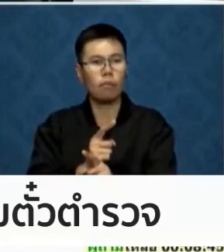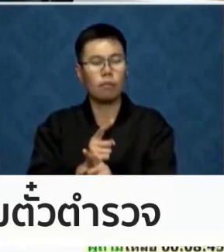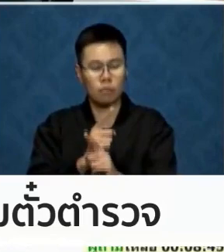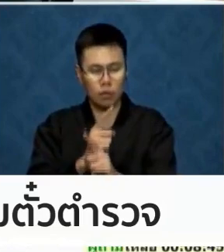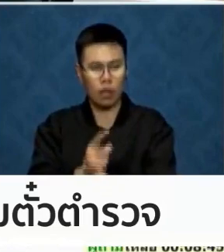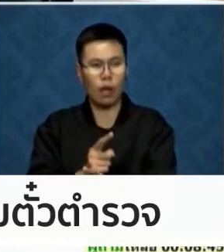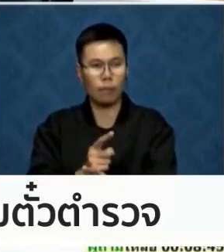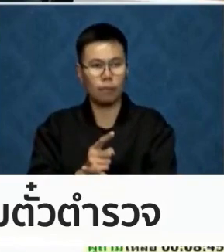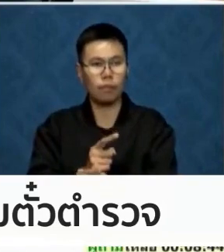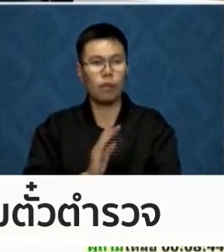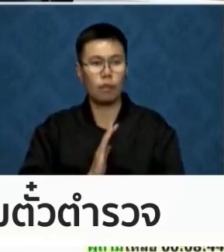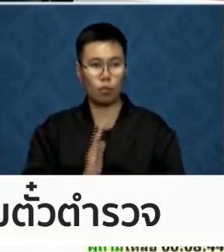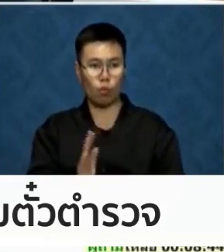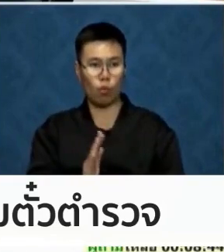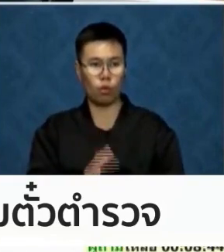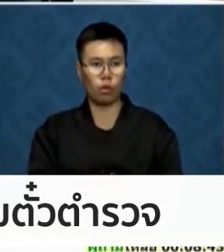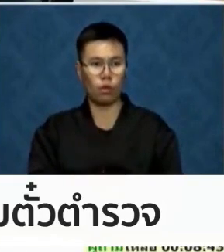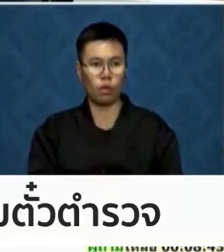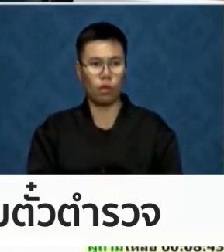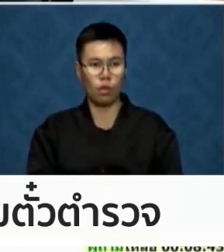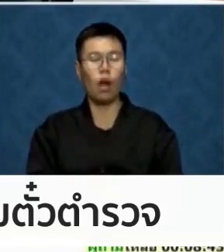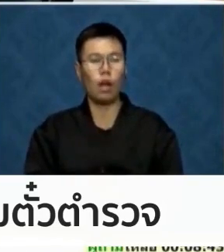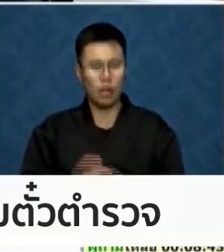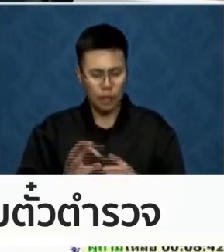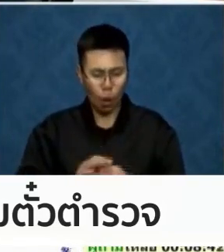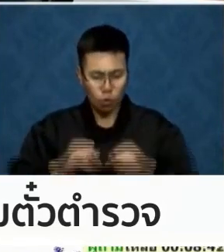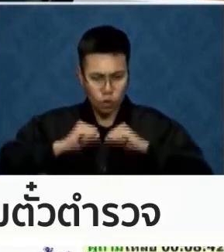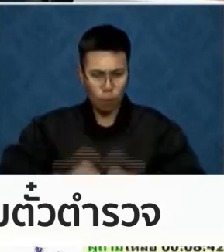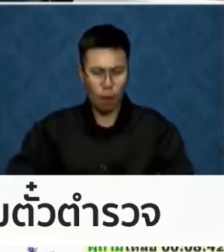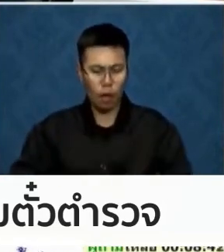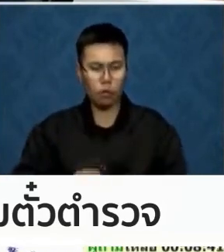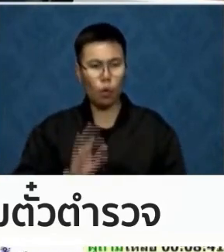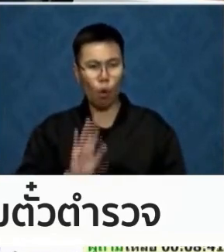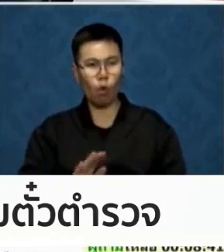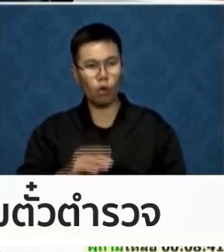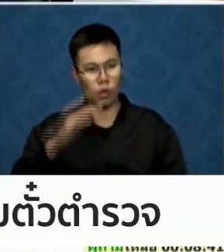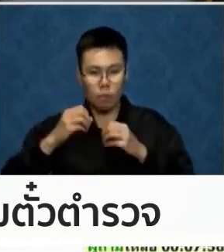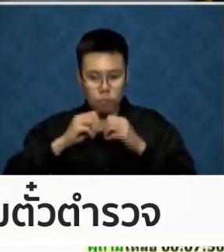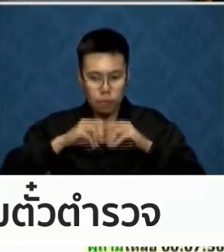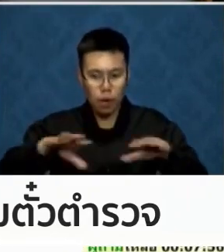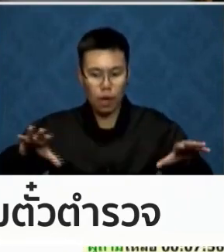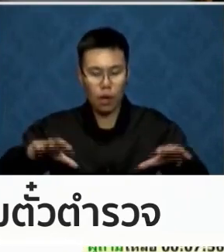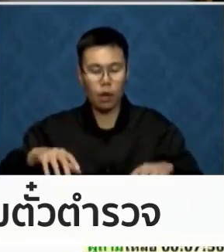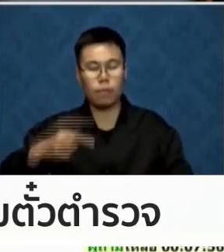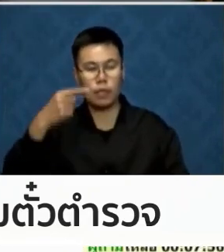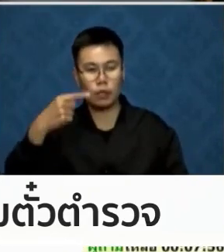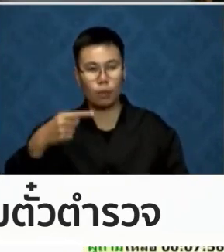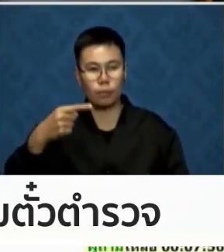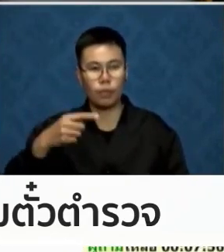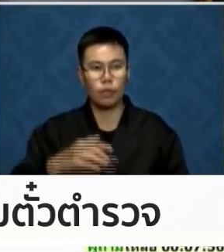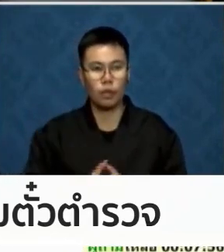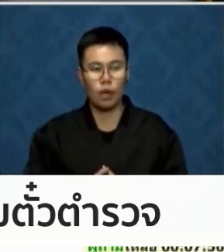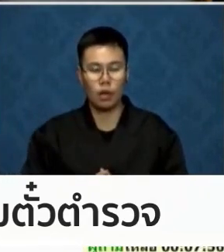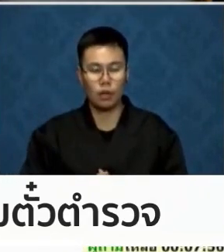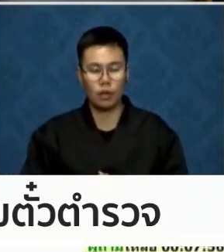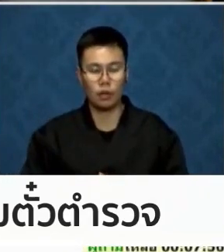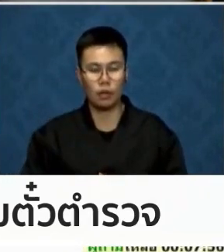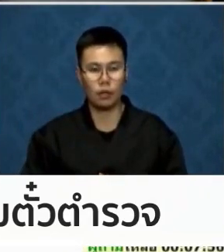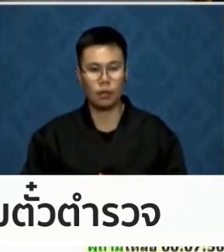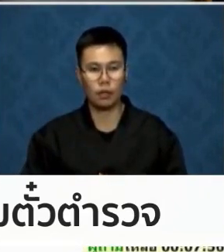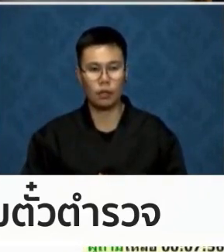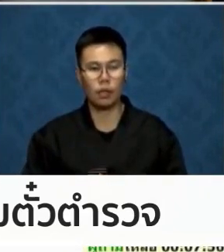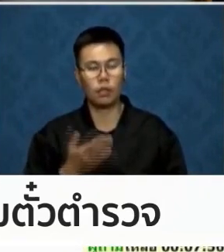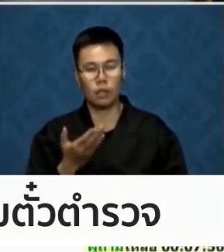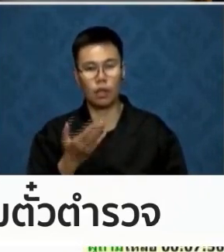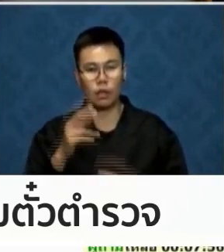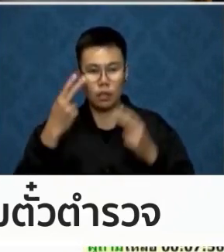ามการแข่งขันในเรื่องของความสามารถซึ่งเขียนเอาไว้ในพรบ.ตำรวจ จากคำพิจารณาของคำพูด